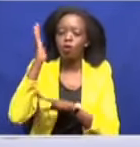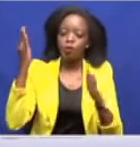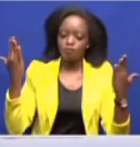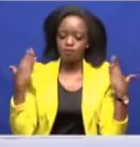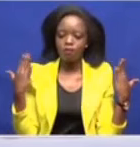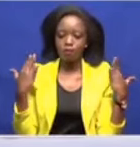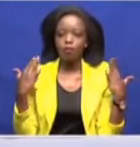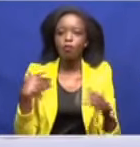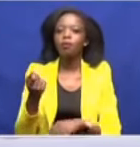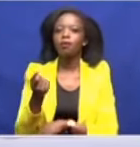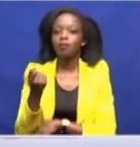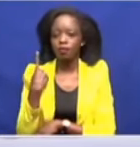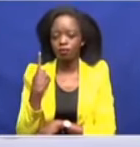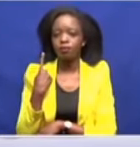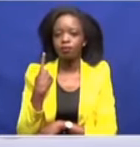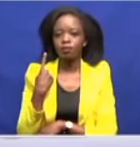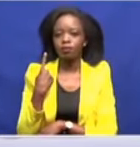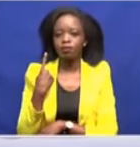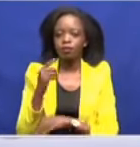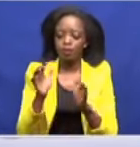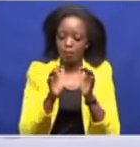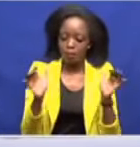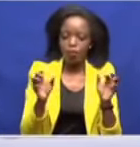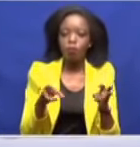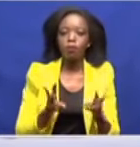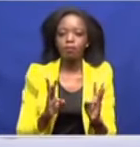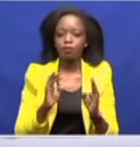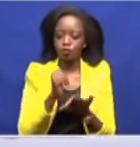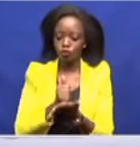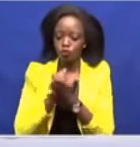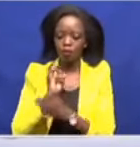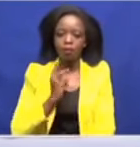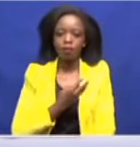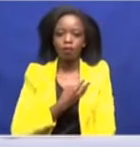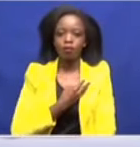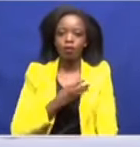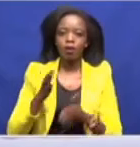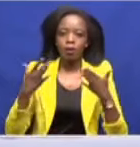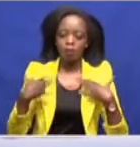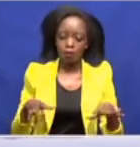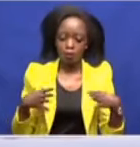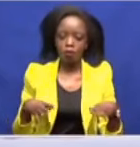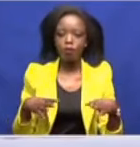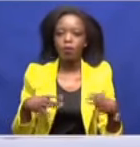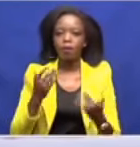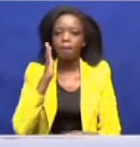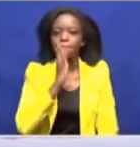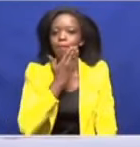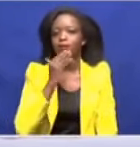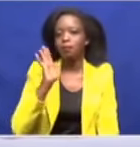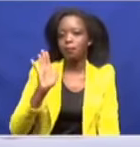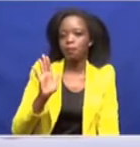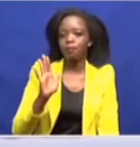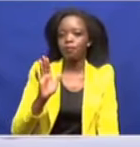milele. Tunatambua kwamba ni fahari yako kubwa kutusaidia sisi wanadamu kwa neema yako. Na